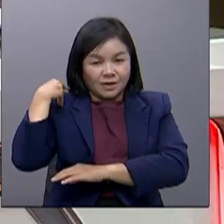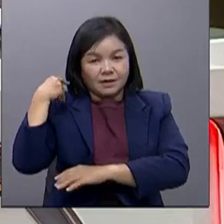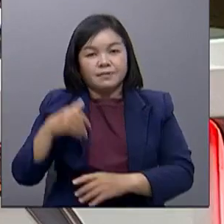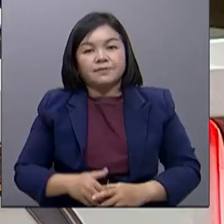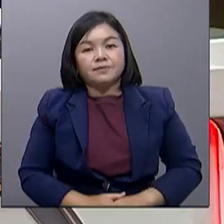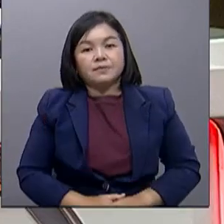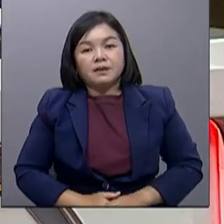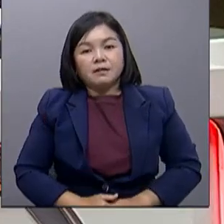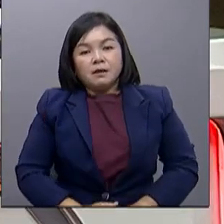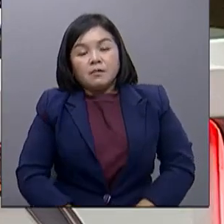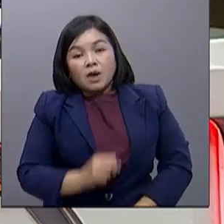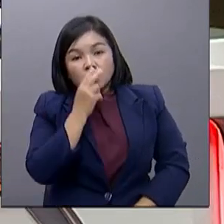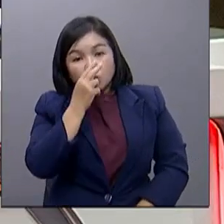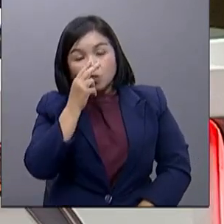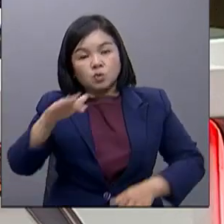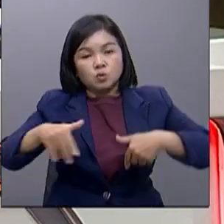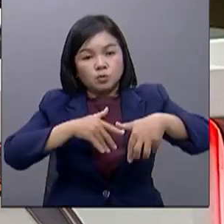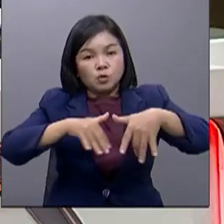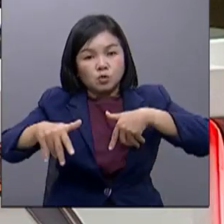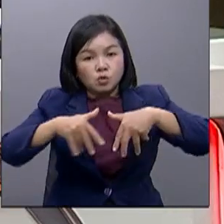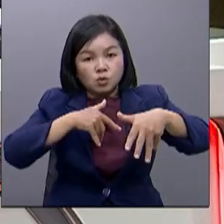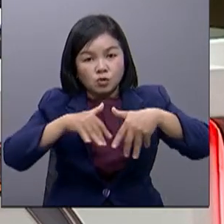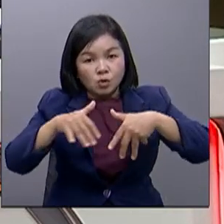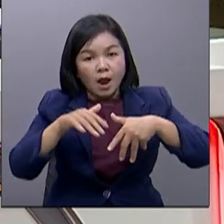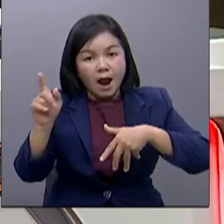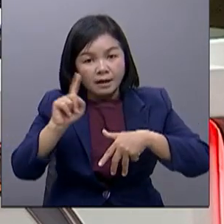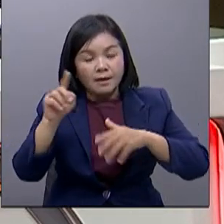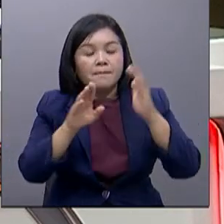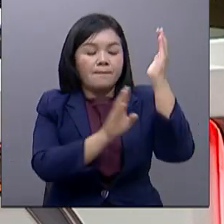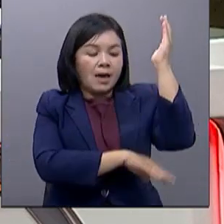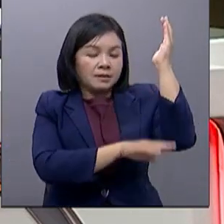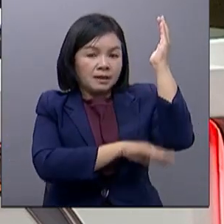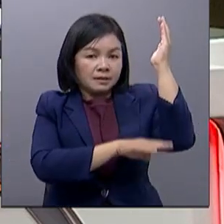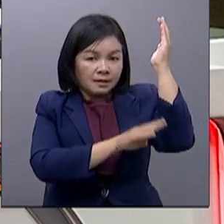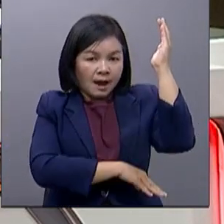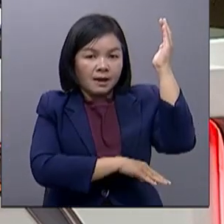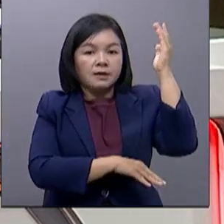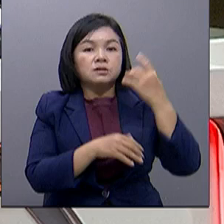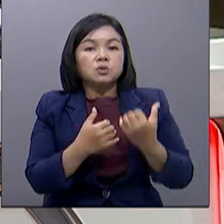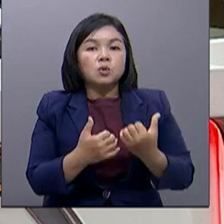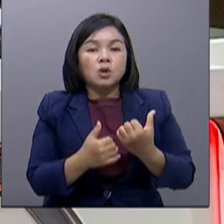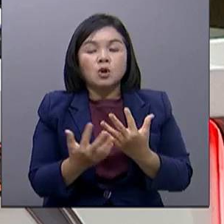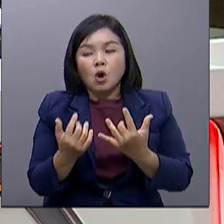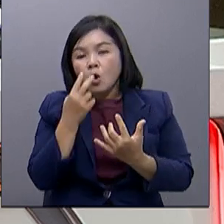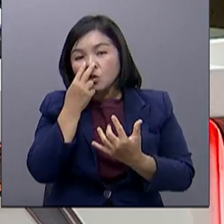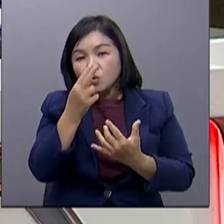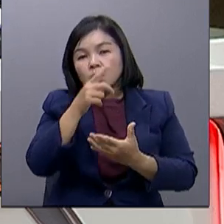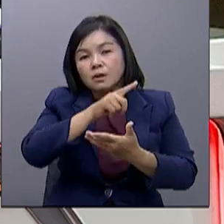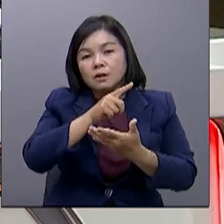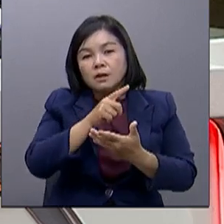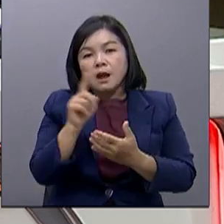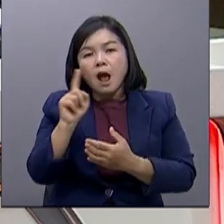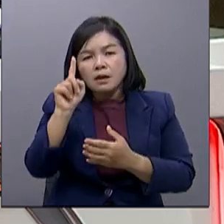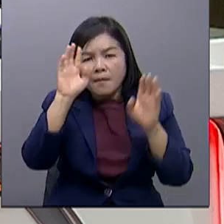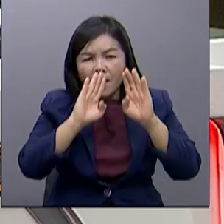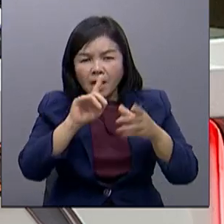คุณผู้ชมไปดูบรรยากาศของภาคประชาสังคมและประชาชนในพื้นที่ภาคใต้หลายจังหวัดนะครับที่เขาเฝ้าติดตามและเฝ้าระวังการฮ้ว